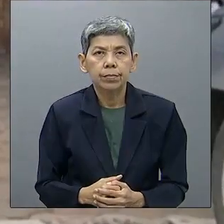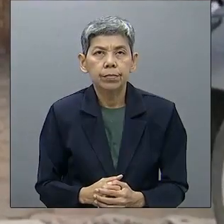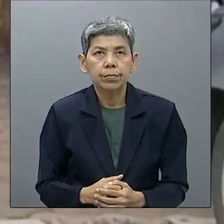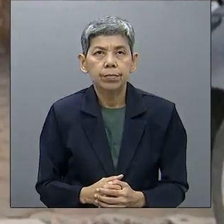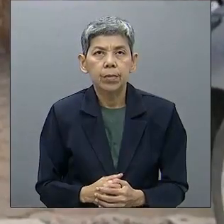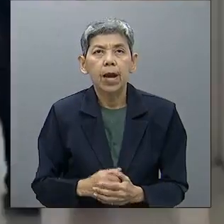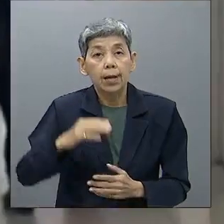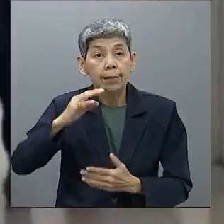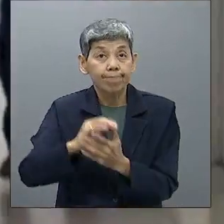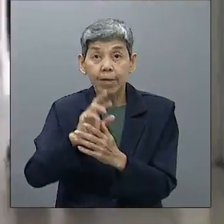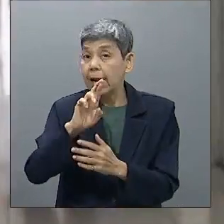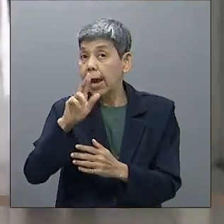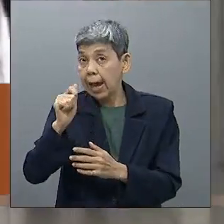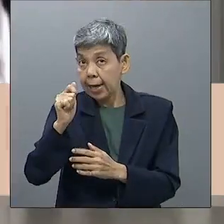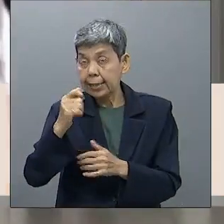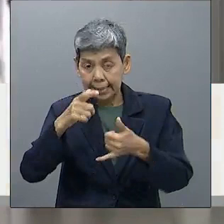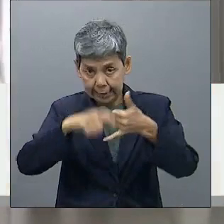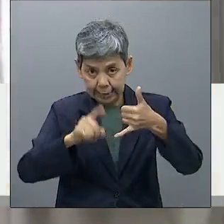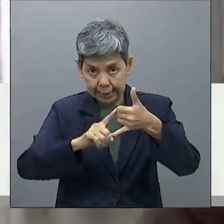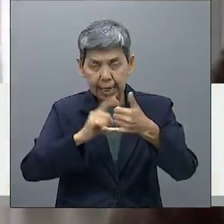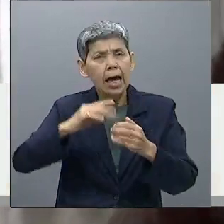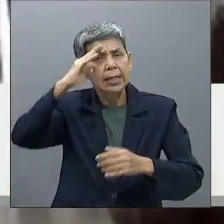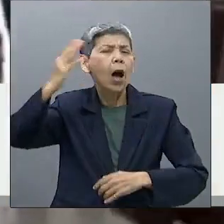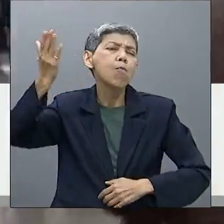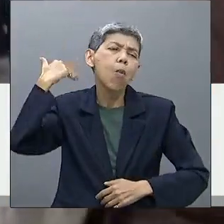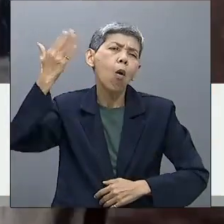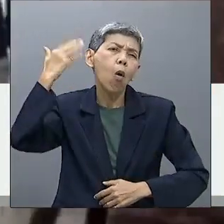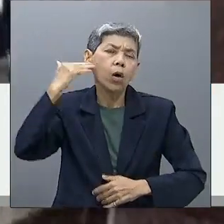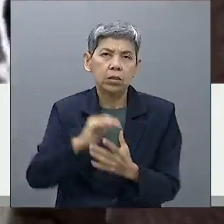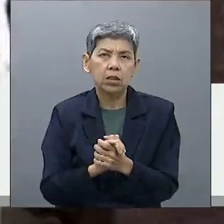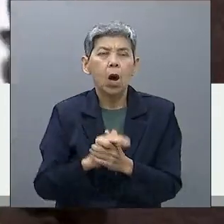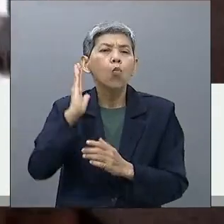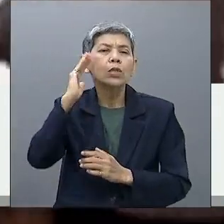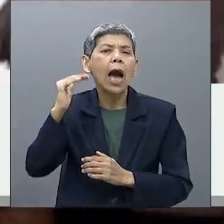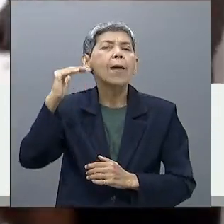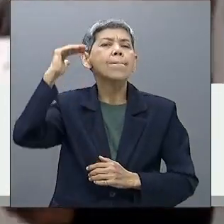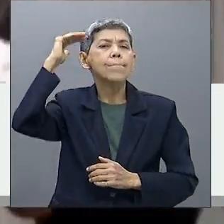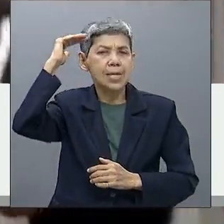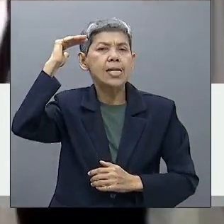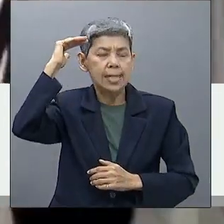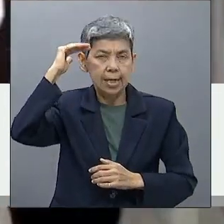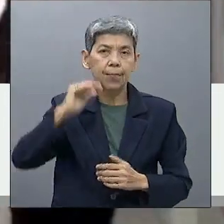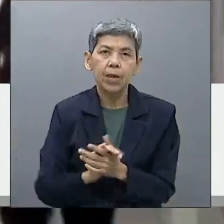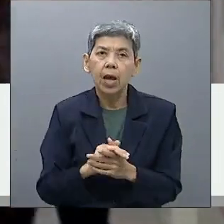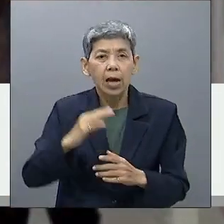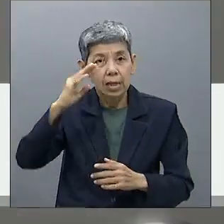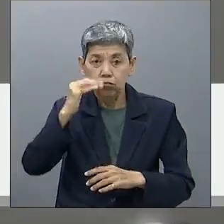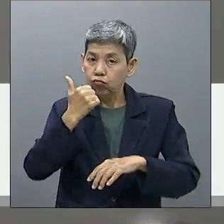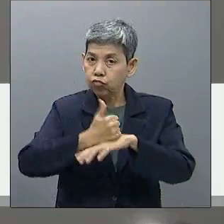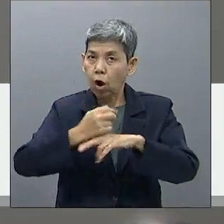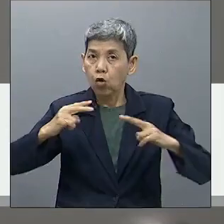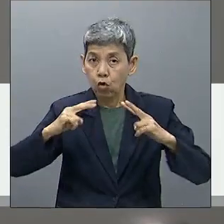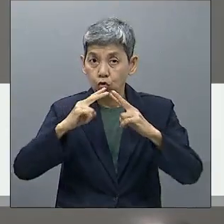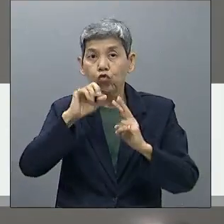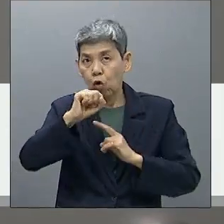เรืออากาศเอกจักรวาลตั้งภากรอดีตทหารซึ่งเป็นพี่ชายของนายบัญญินตั้งภากรอดีตรัฐมนตรีและอดีต